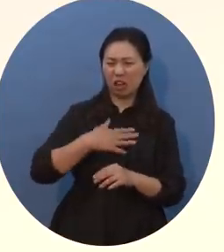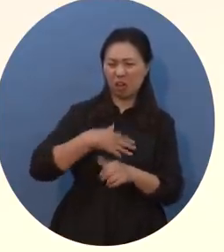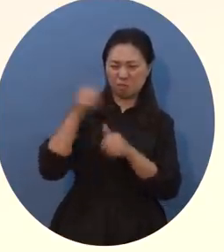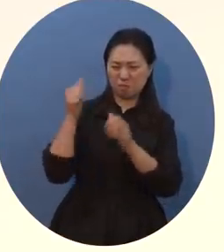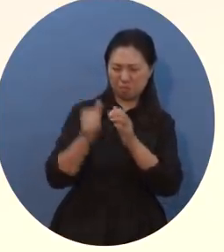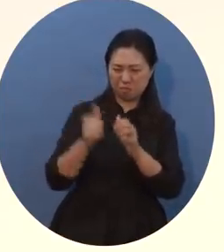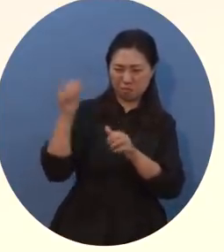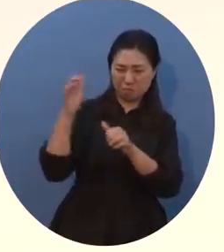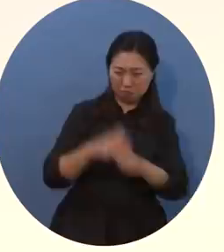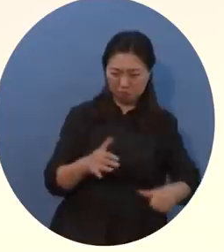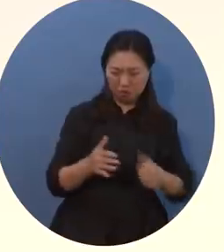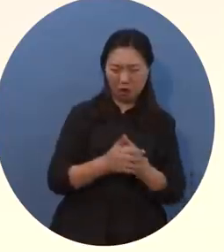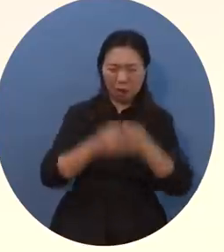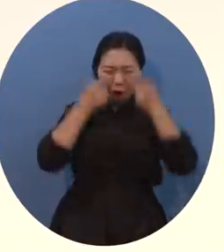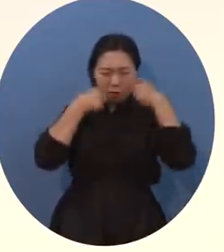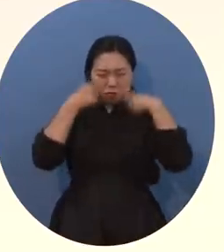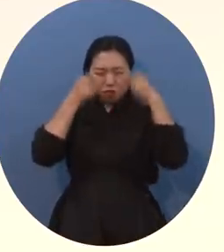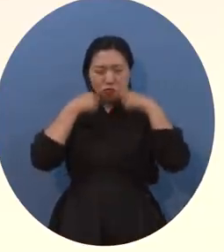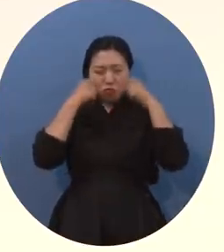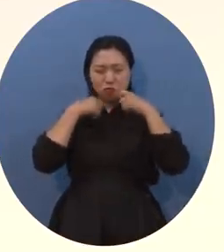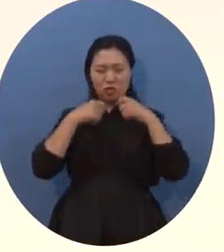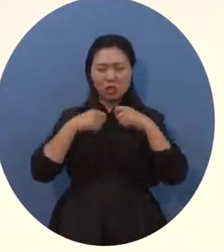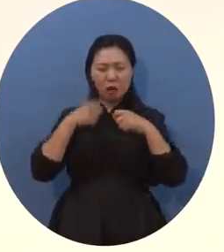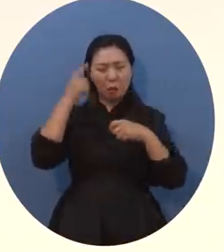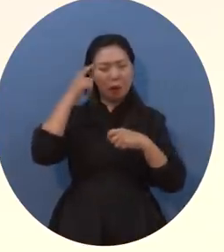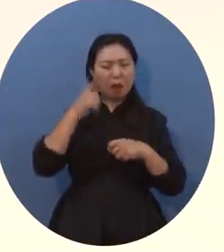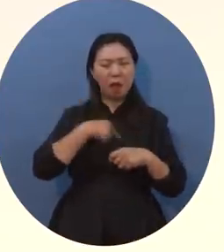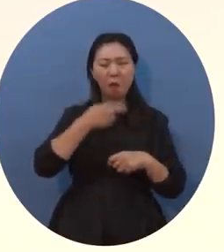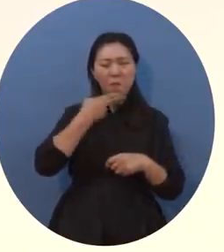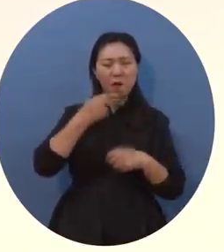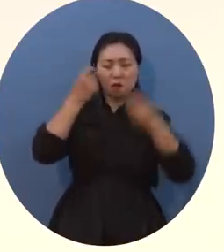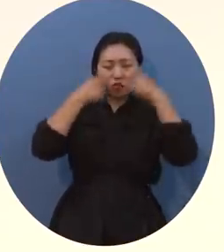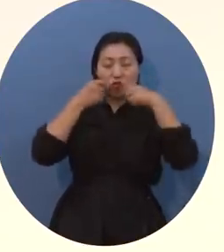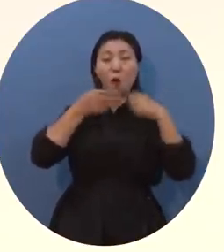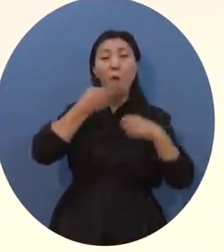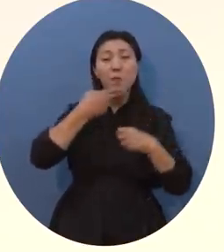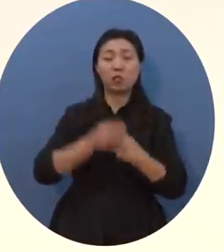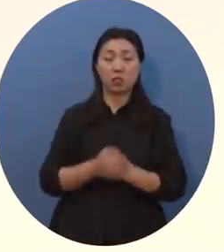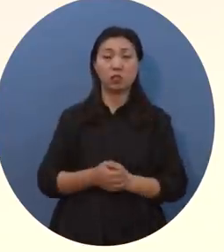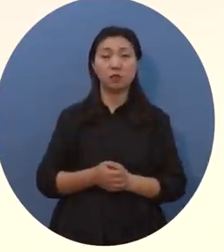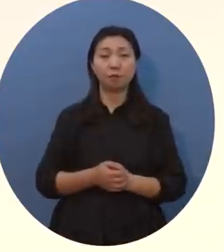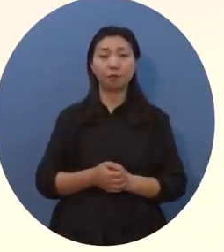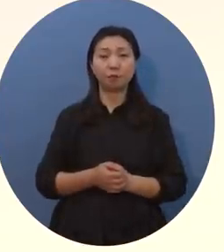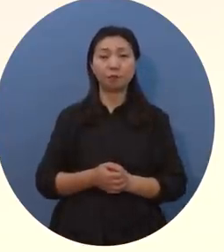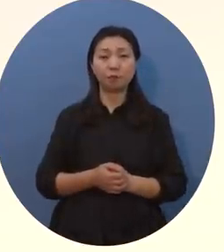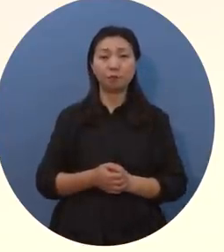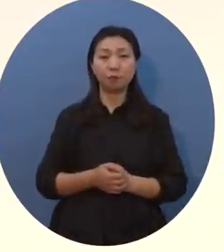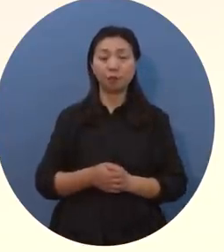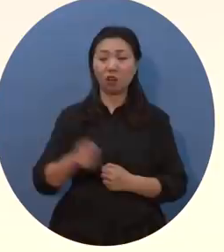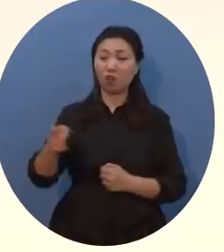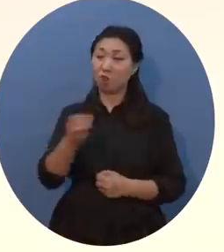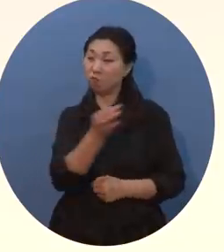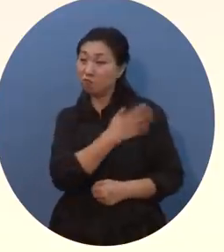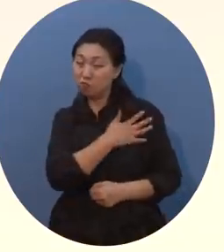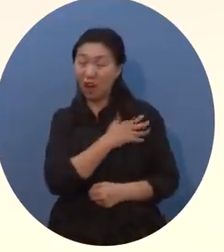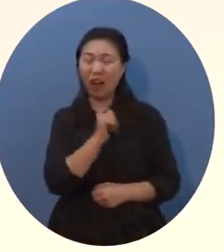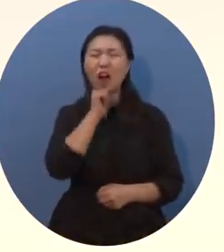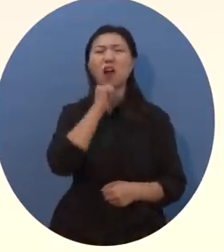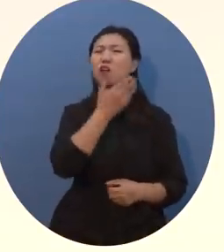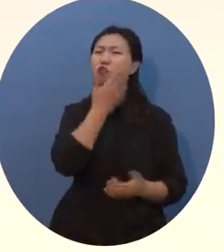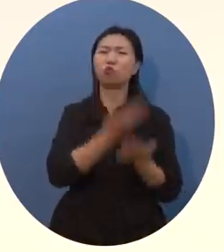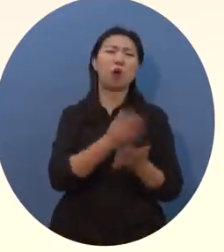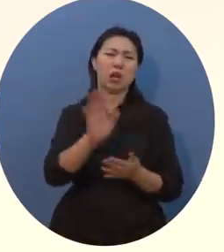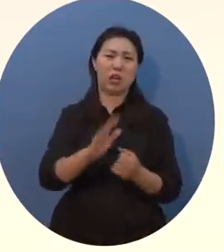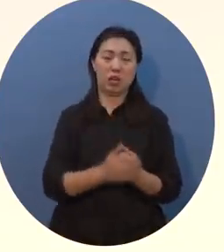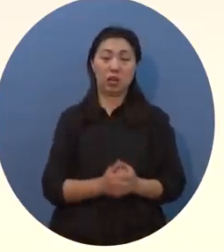게 아니고 열등의식을 느끼는 게 아니라, 이 부분만큼은 누집이 부자니 가난하니 하는 거 별로